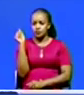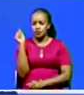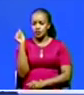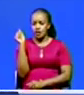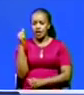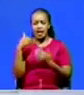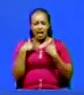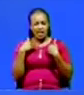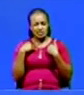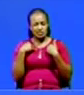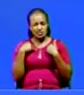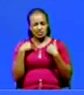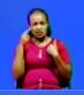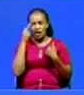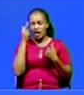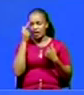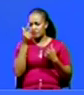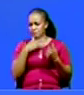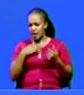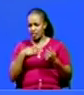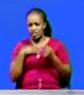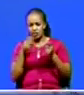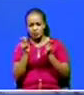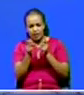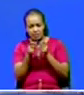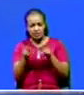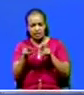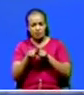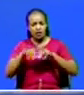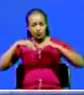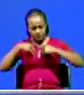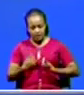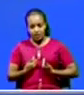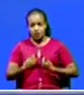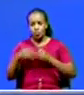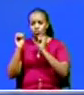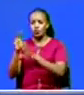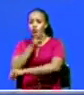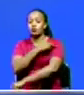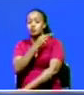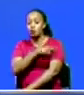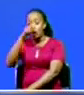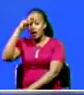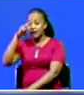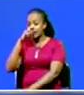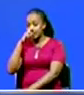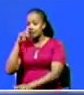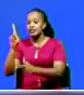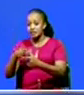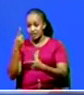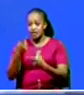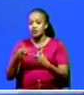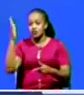my eye and I had fatigue. Akapelekwa hospitalini Agakani alipogunduliwa kuwa na maradhi yajulikanayo